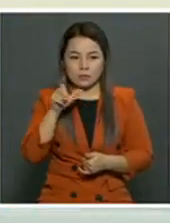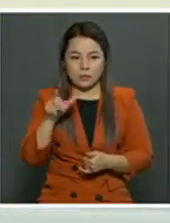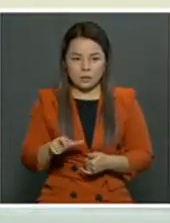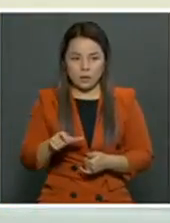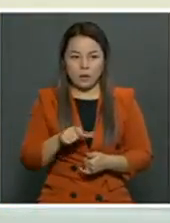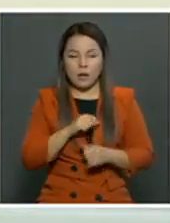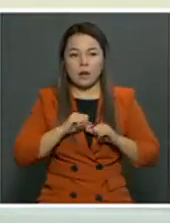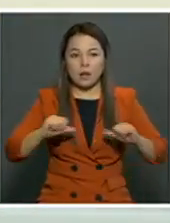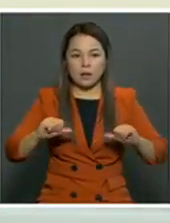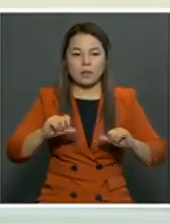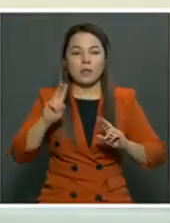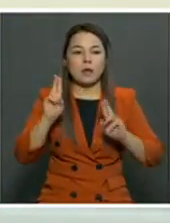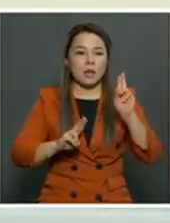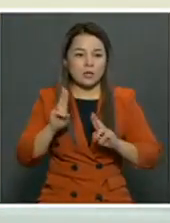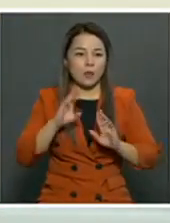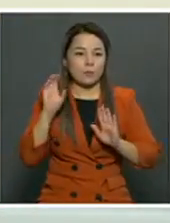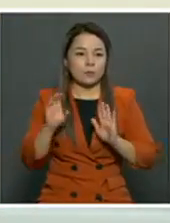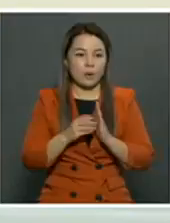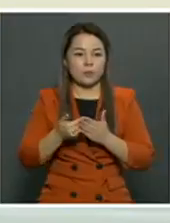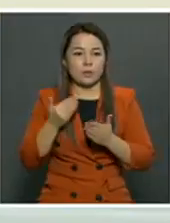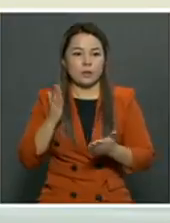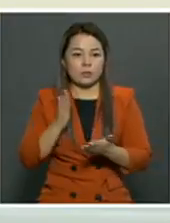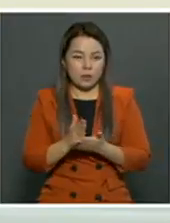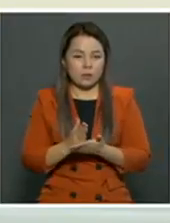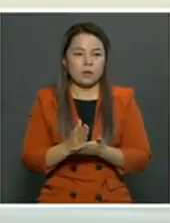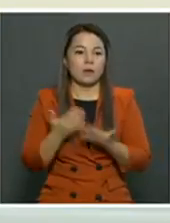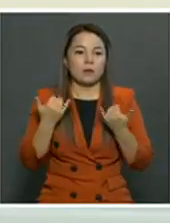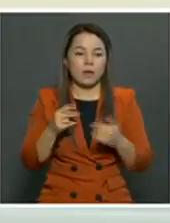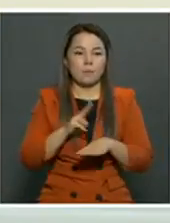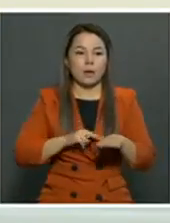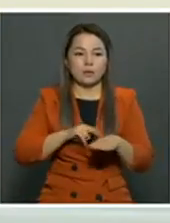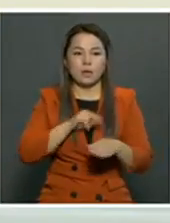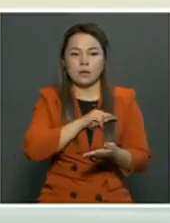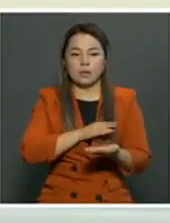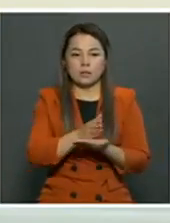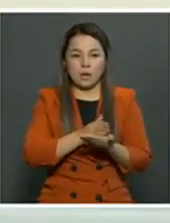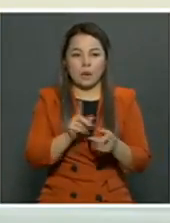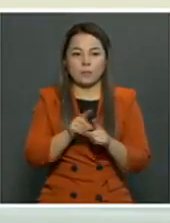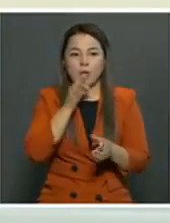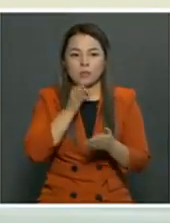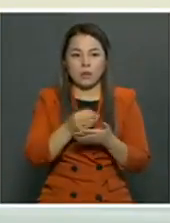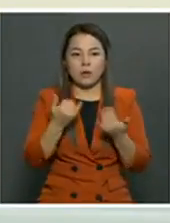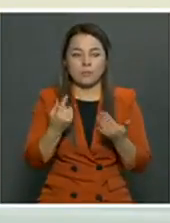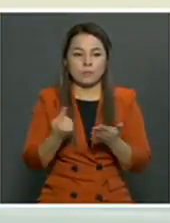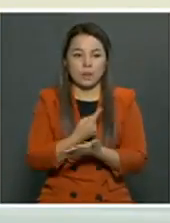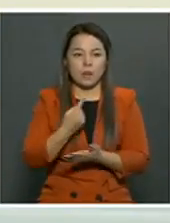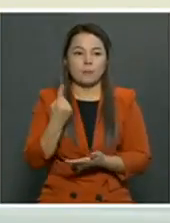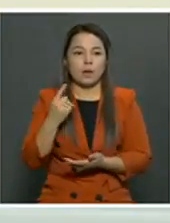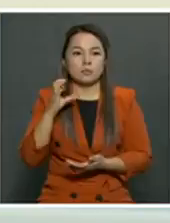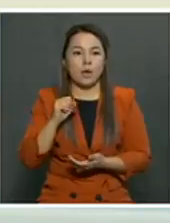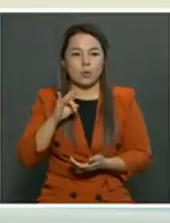бұл карантин режимі енгізілгенге дейін келген. Бірақ полиция қызметкерлері оған ескерткен, осындай елімізде бірінші сәуірден